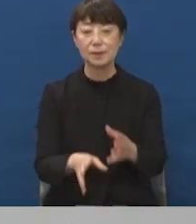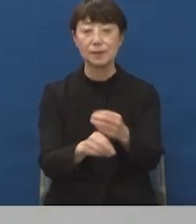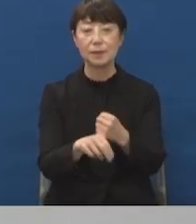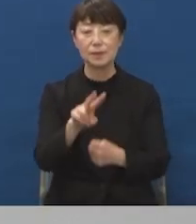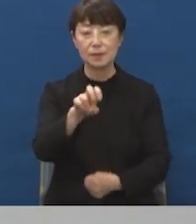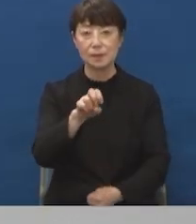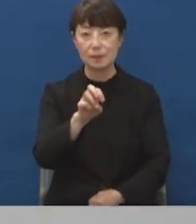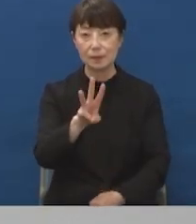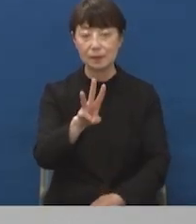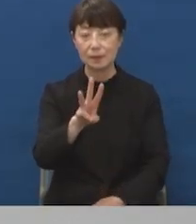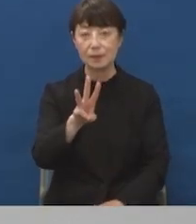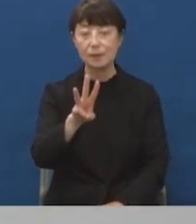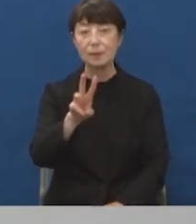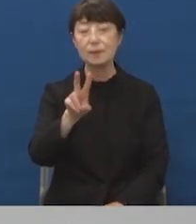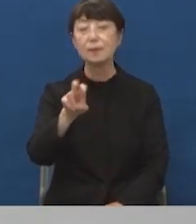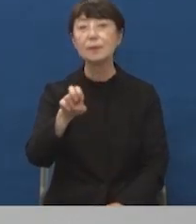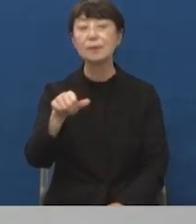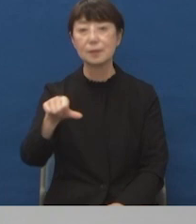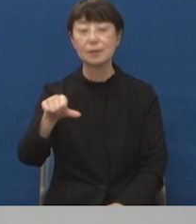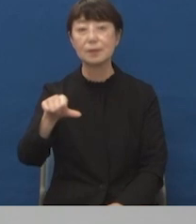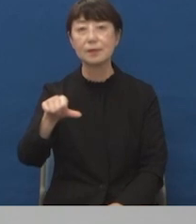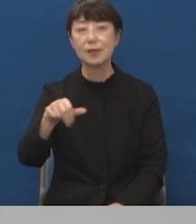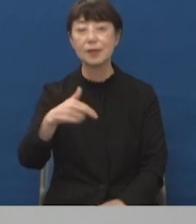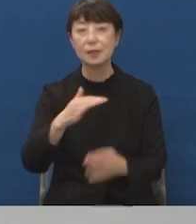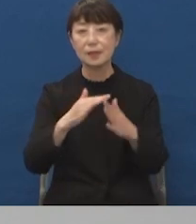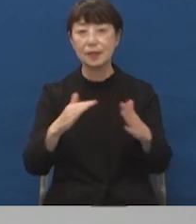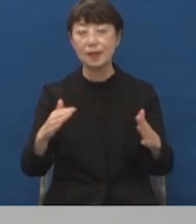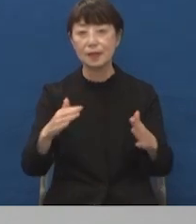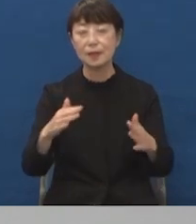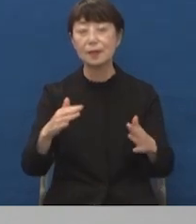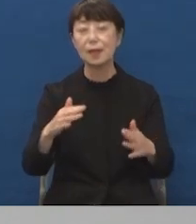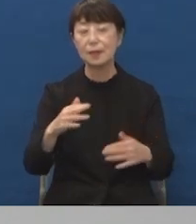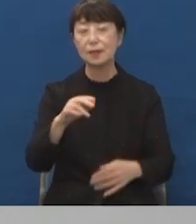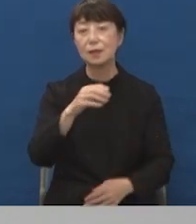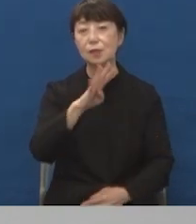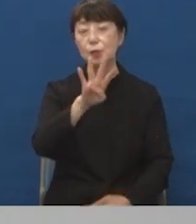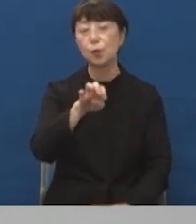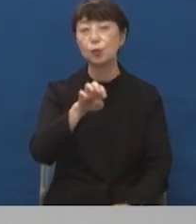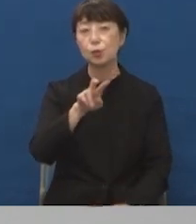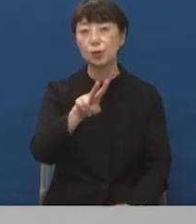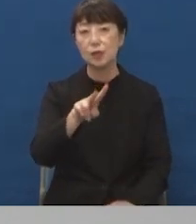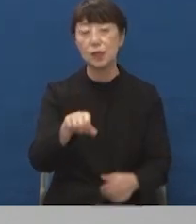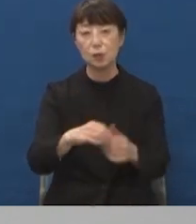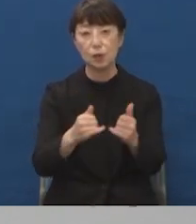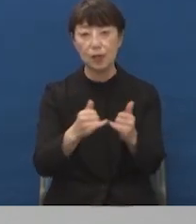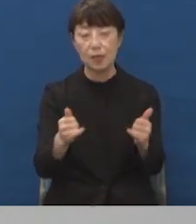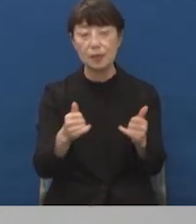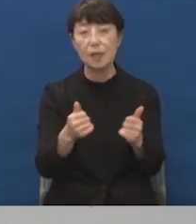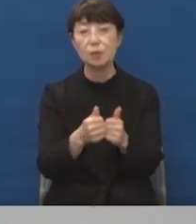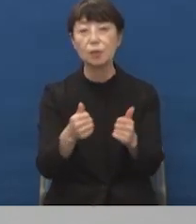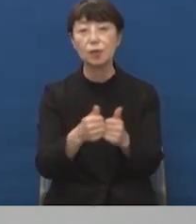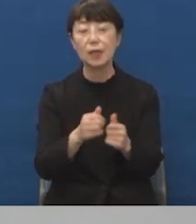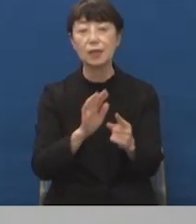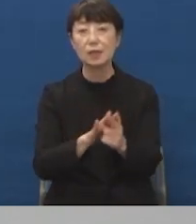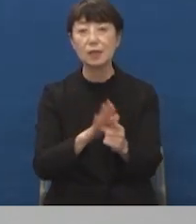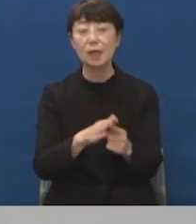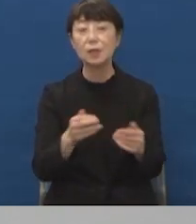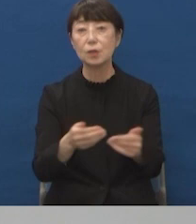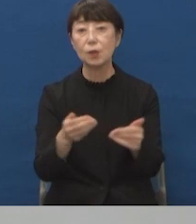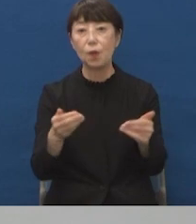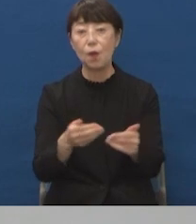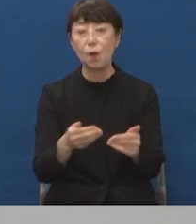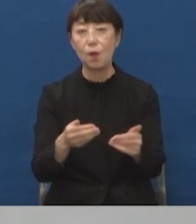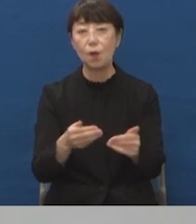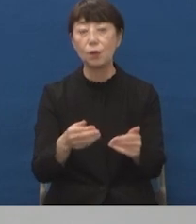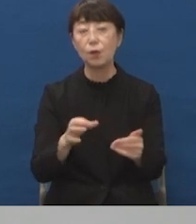23、ないし日程第25、司会議第42号、障害者相談支援事業に係る消費税